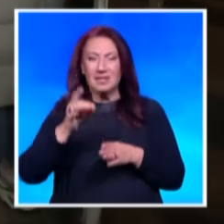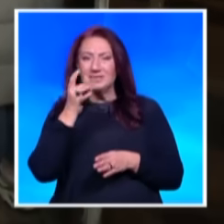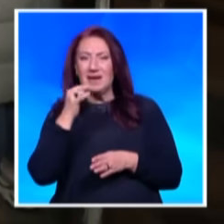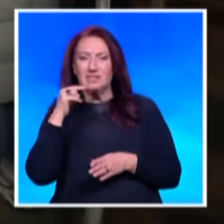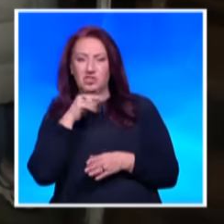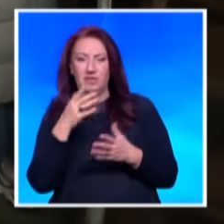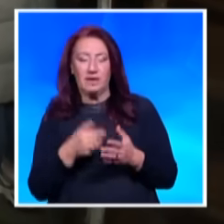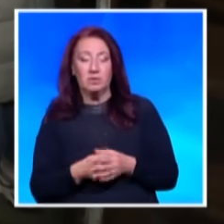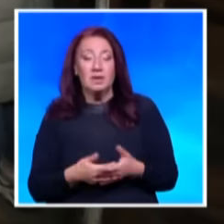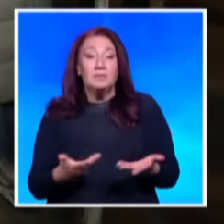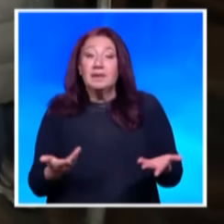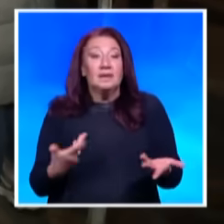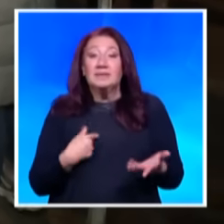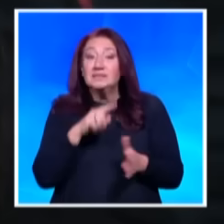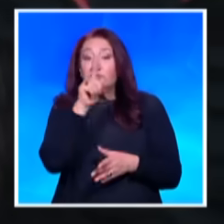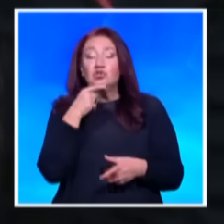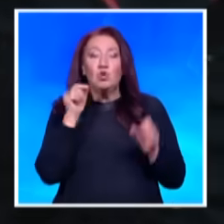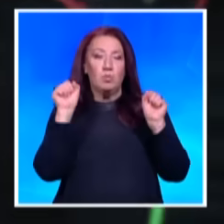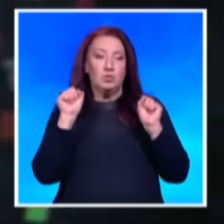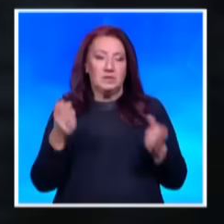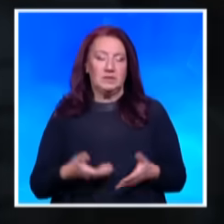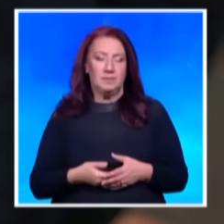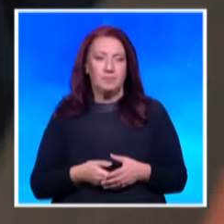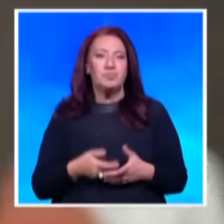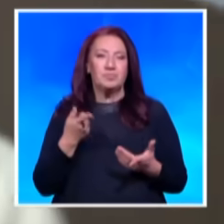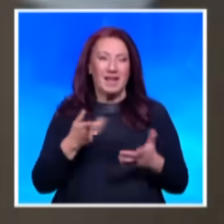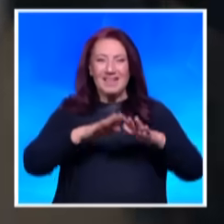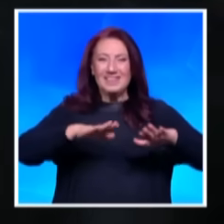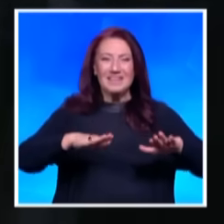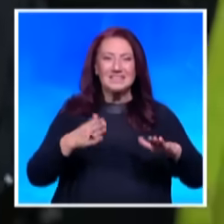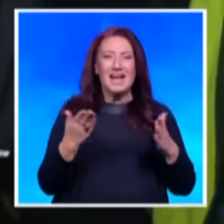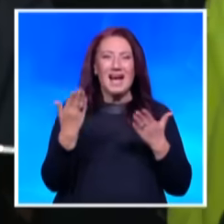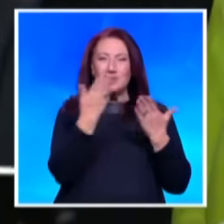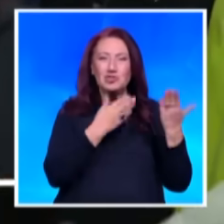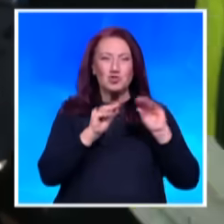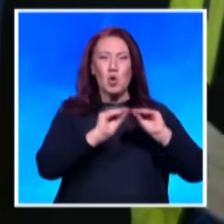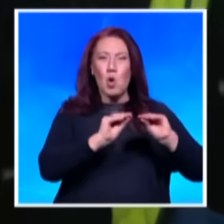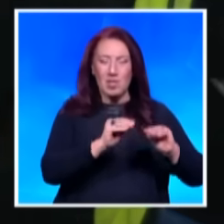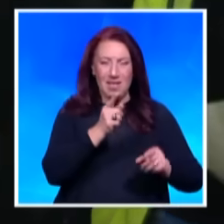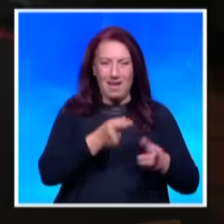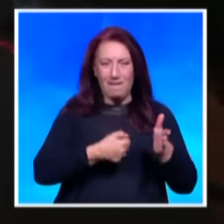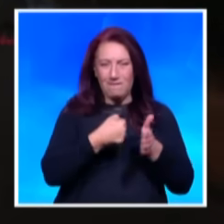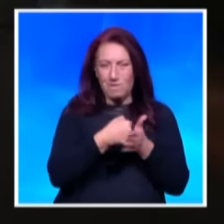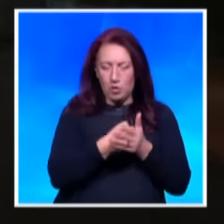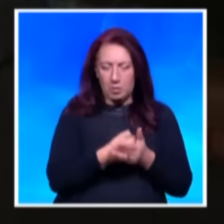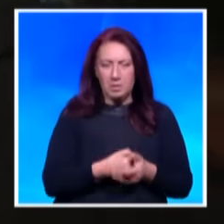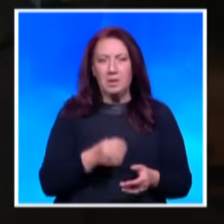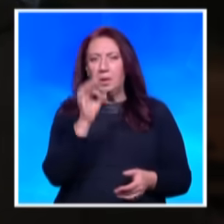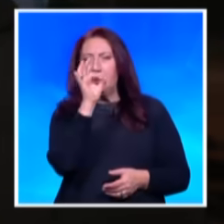Кое не е за протестиране? Школите ли са ни школи? Клубовете ли са ни клубове? Клубният ни